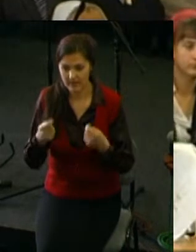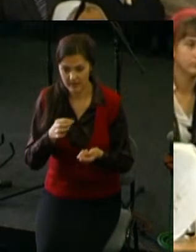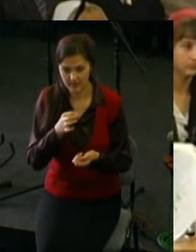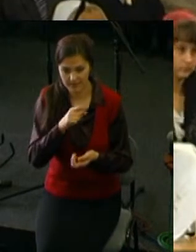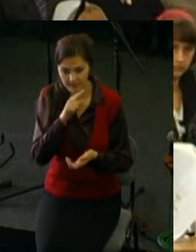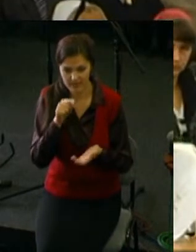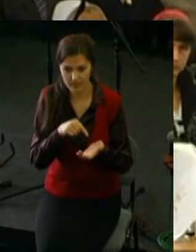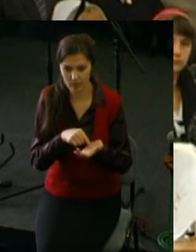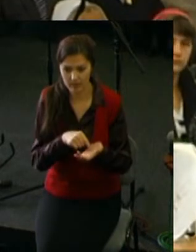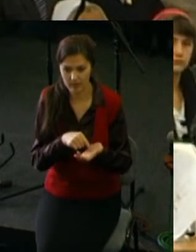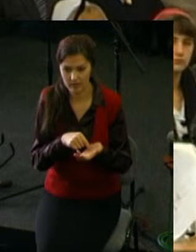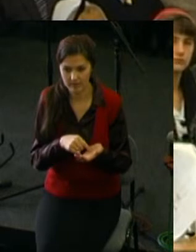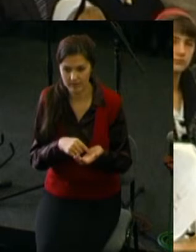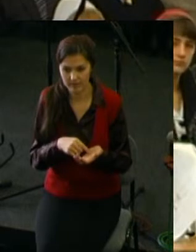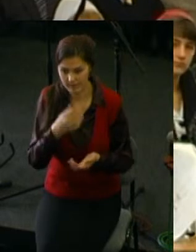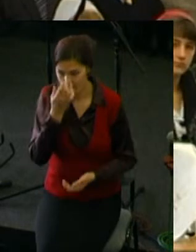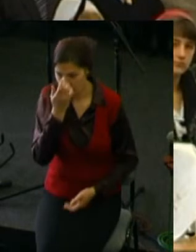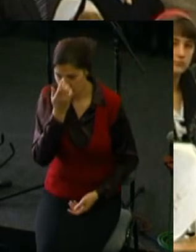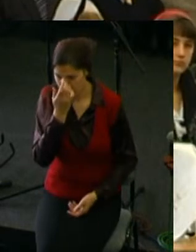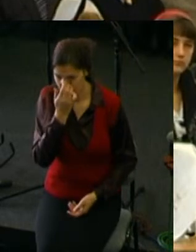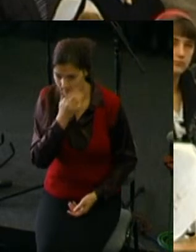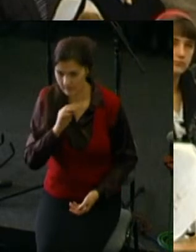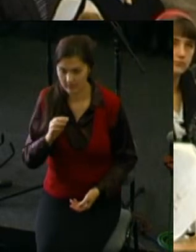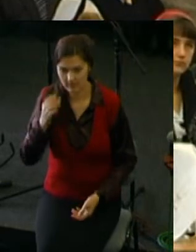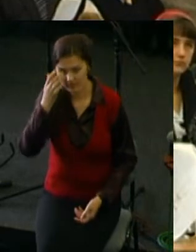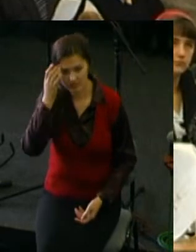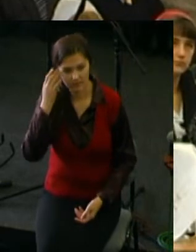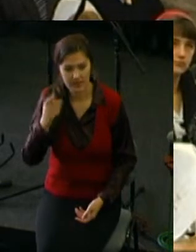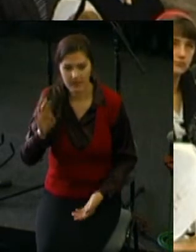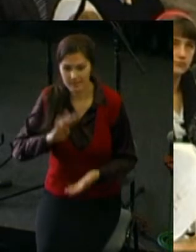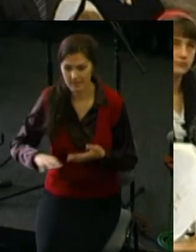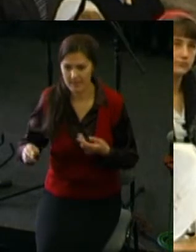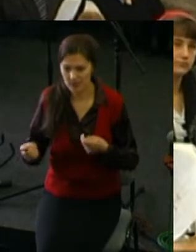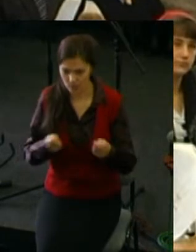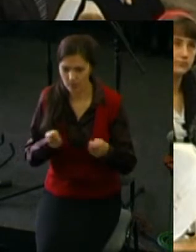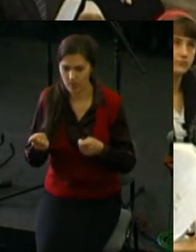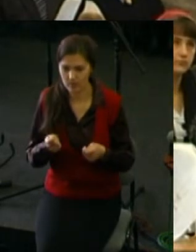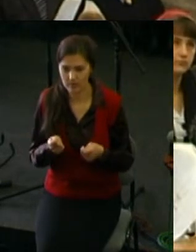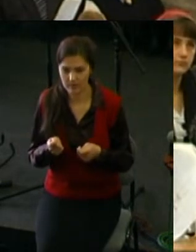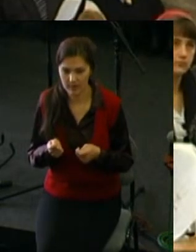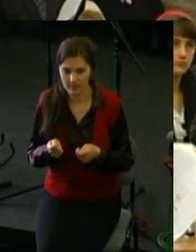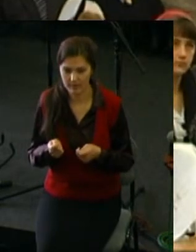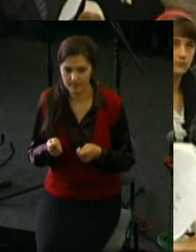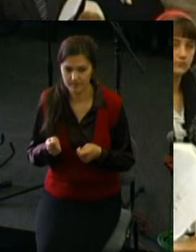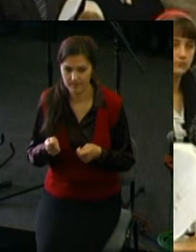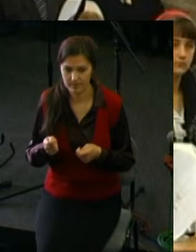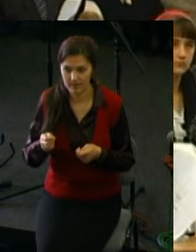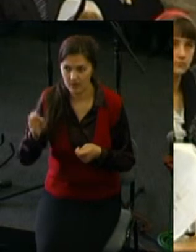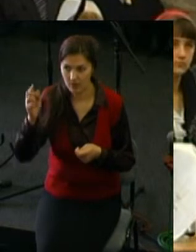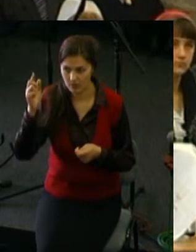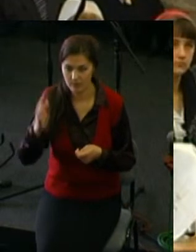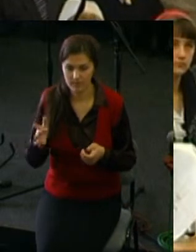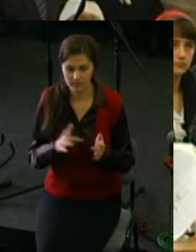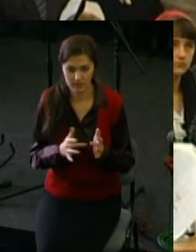знаєте без господства Господа в нашому житті християнство просто стає